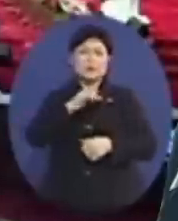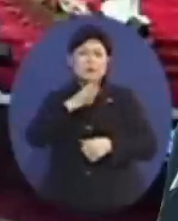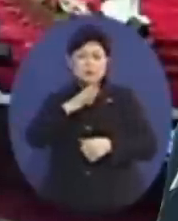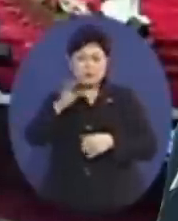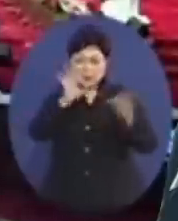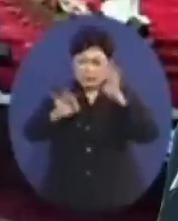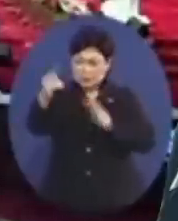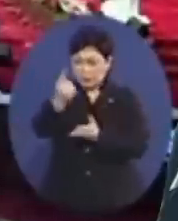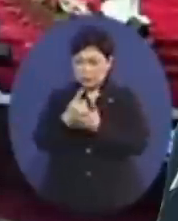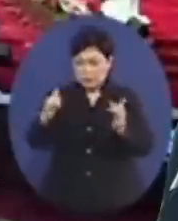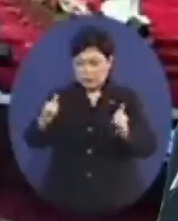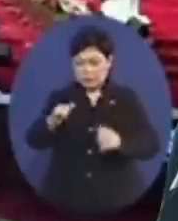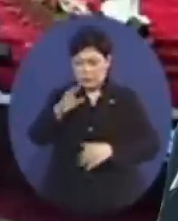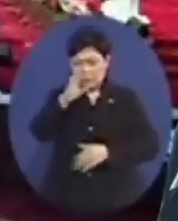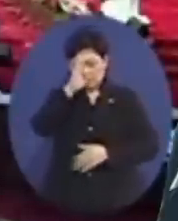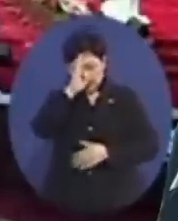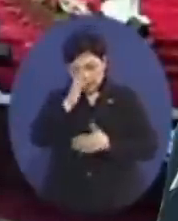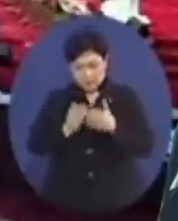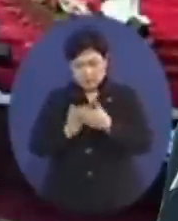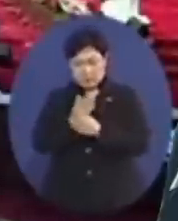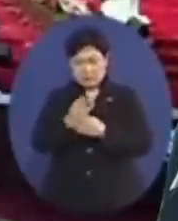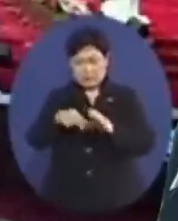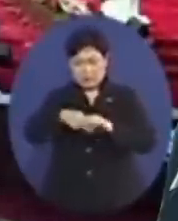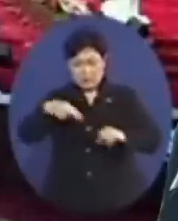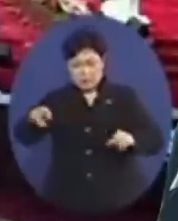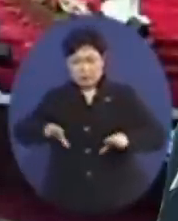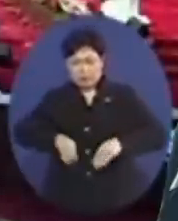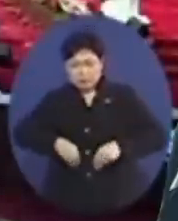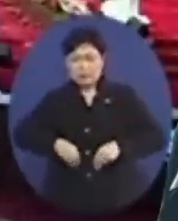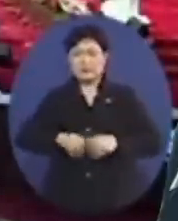사람들은 병들고 헐벗고 굶주린